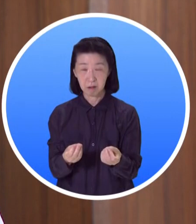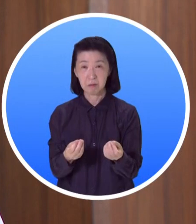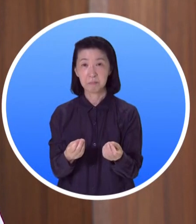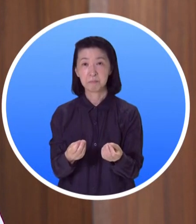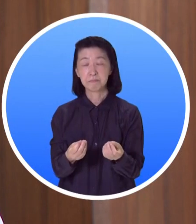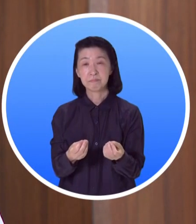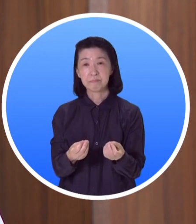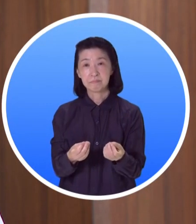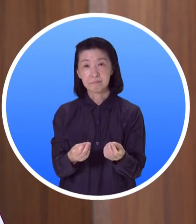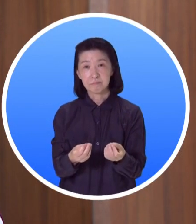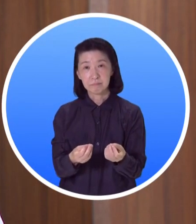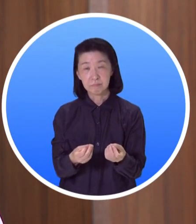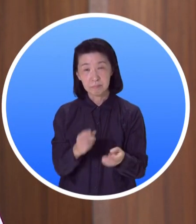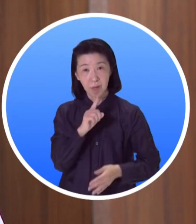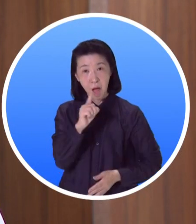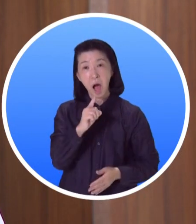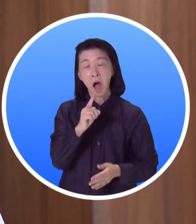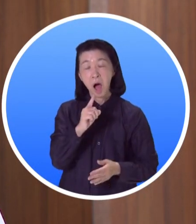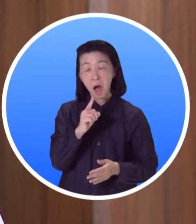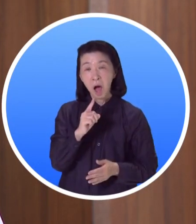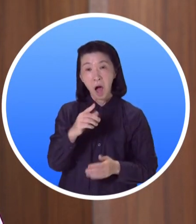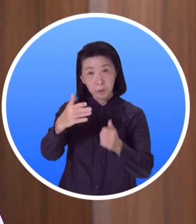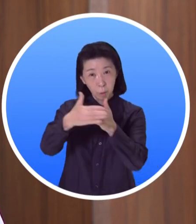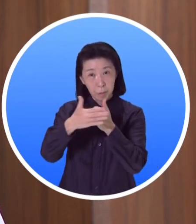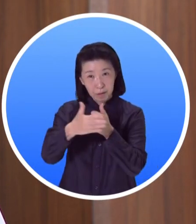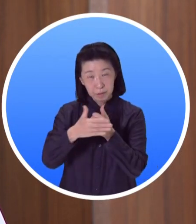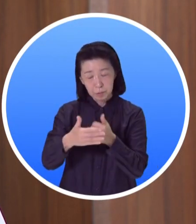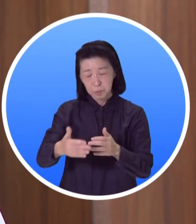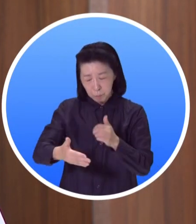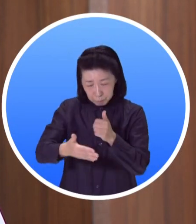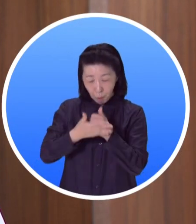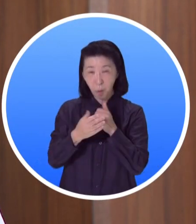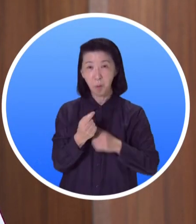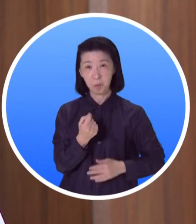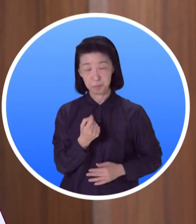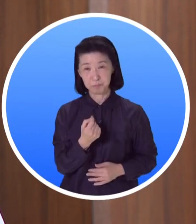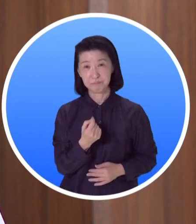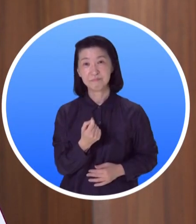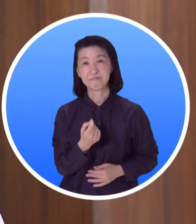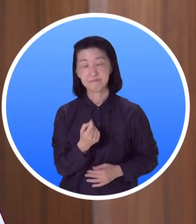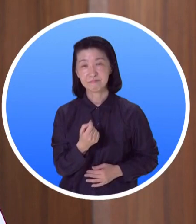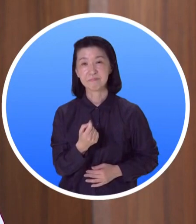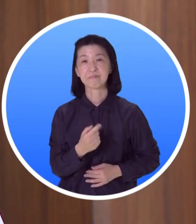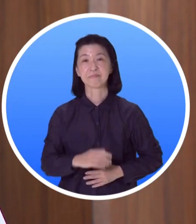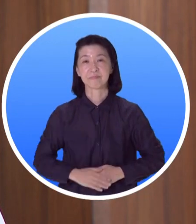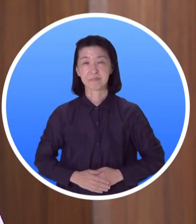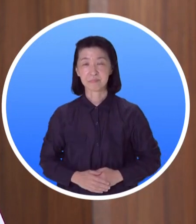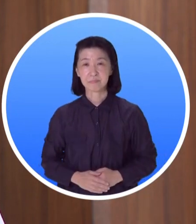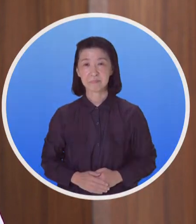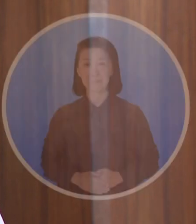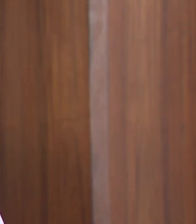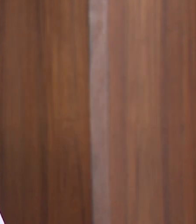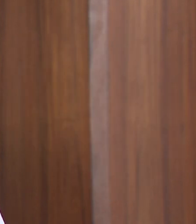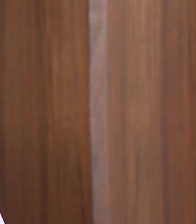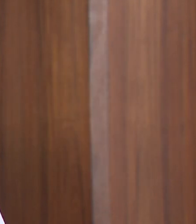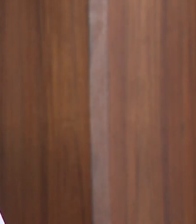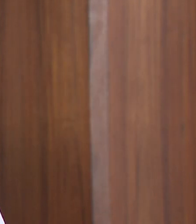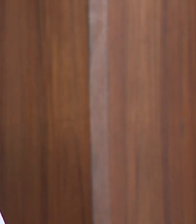の、アドバイスとしていただいたので、そこはこう今身になっているようなところです。はい、